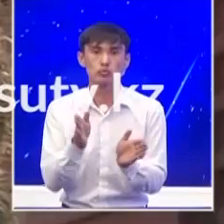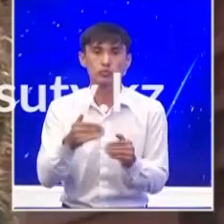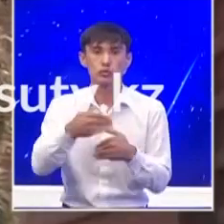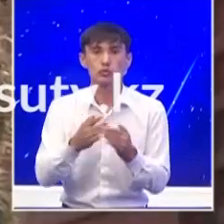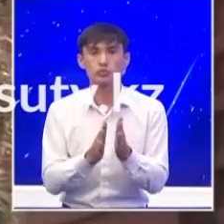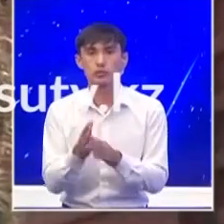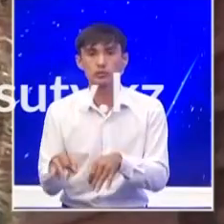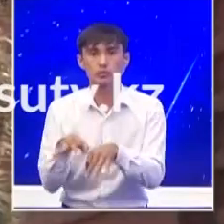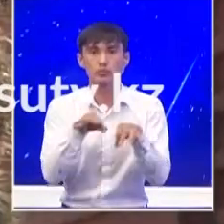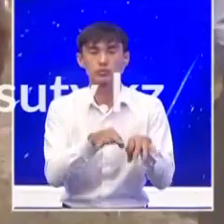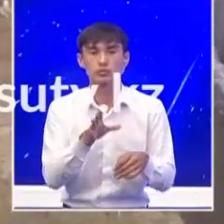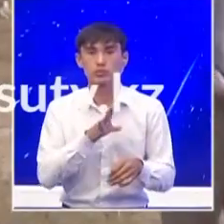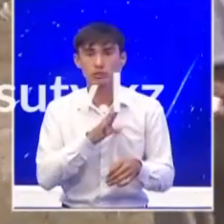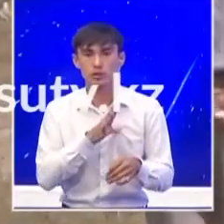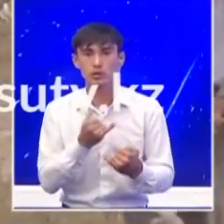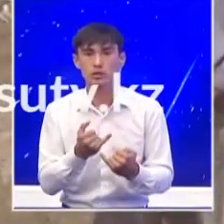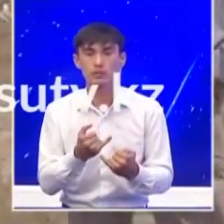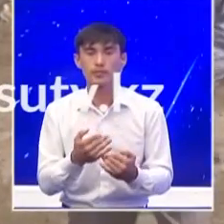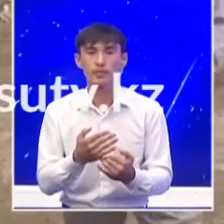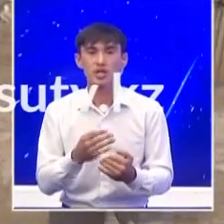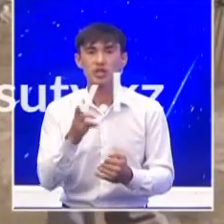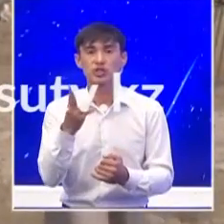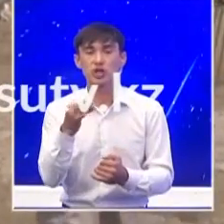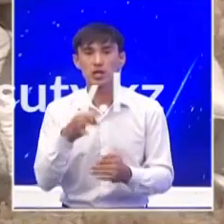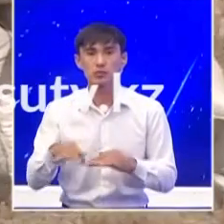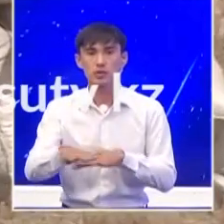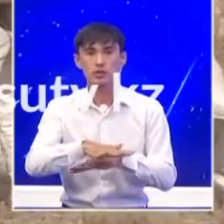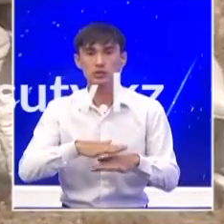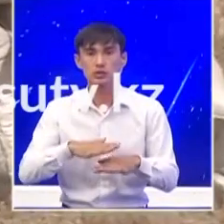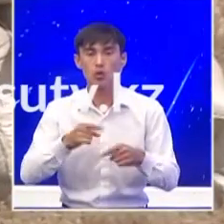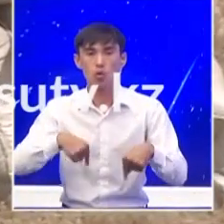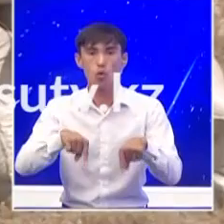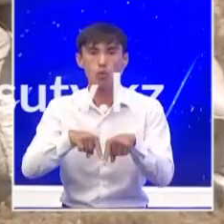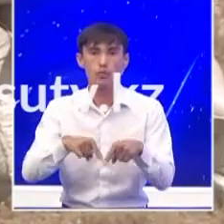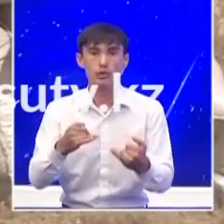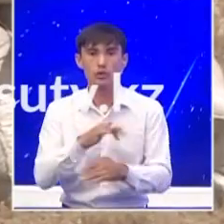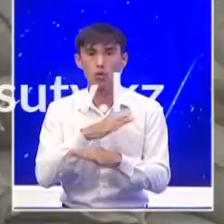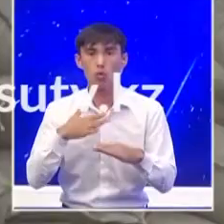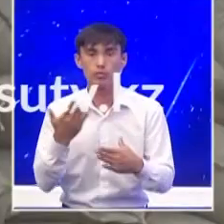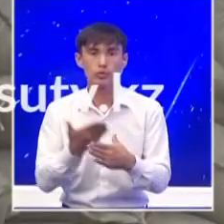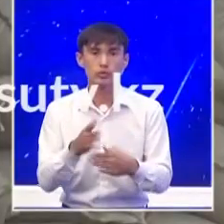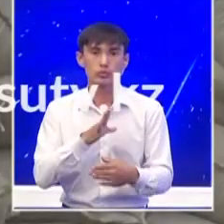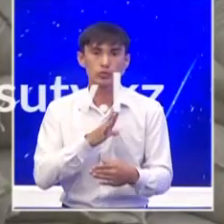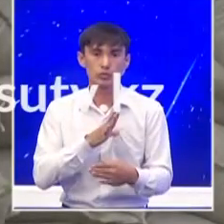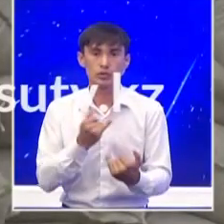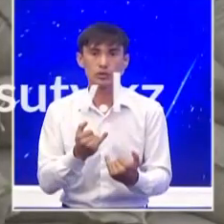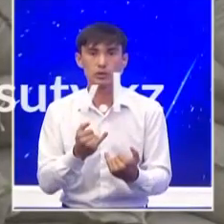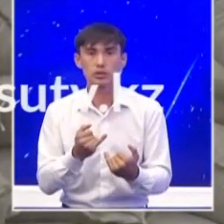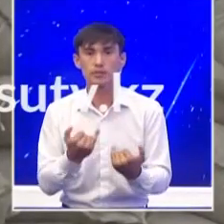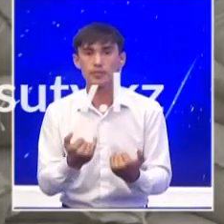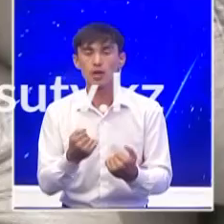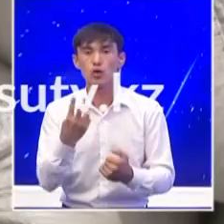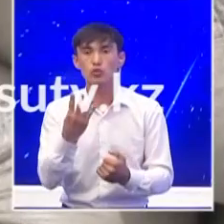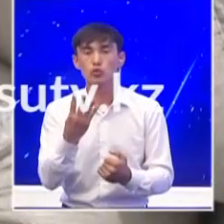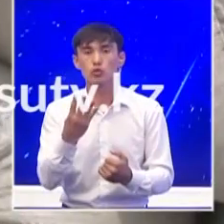ортаға салғандары да аз емес. Тіпті Шелек өңіріндегі қоғамдық қорлар да құрғарап қалмады. Үйсін тауы қандастар қоры